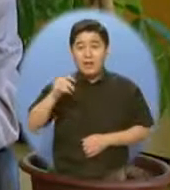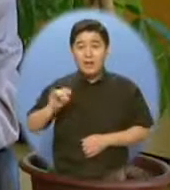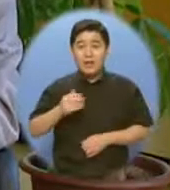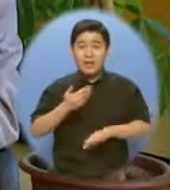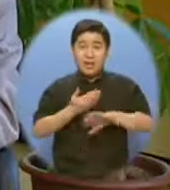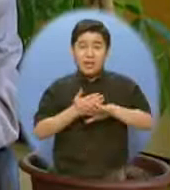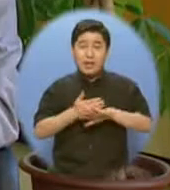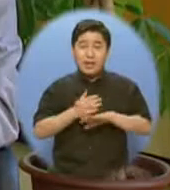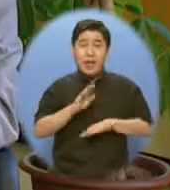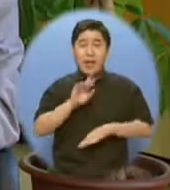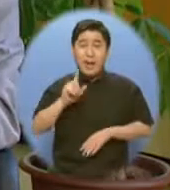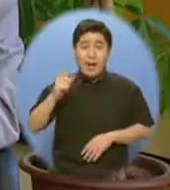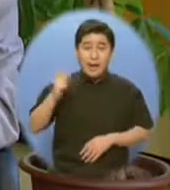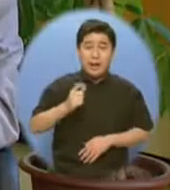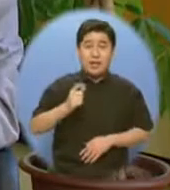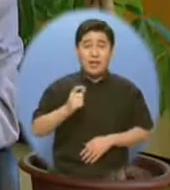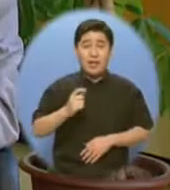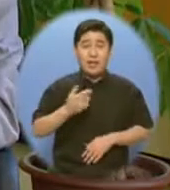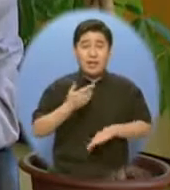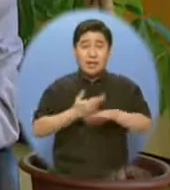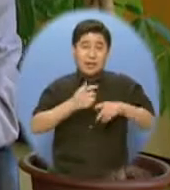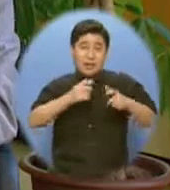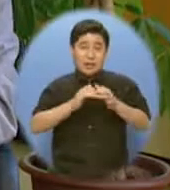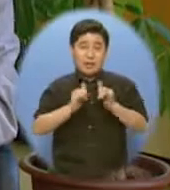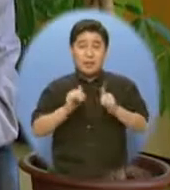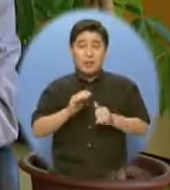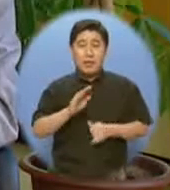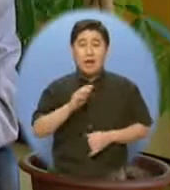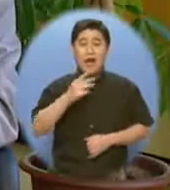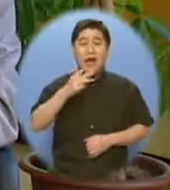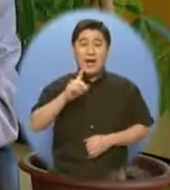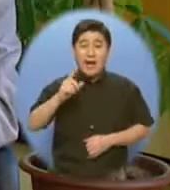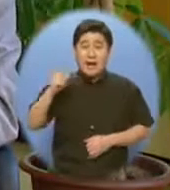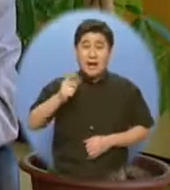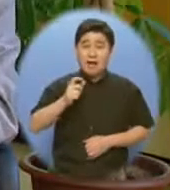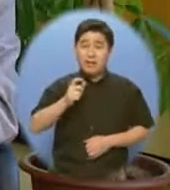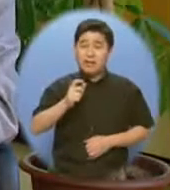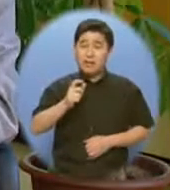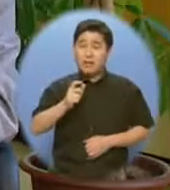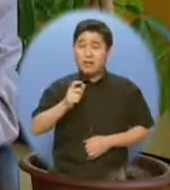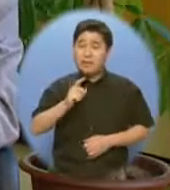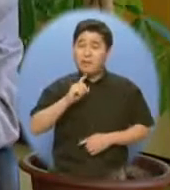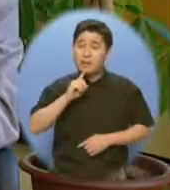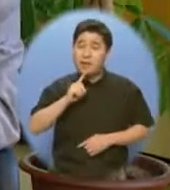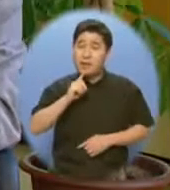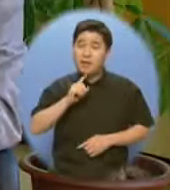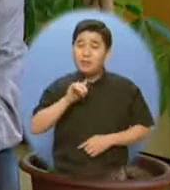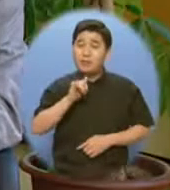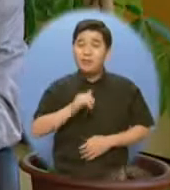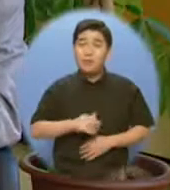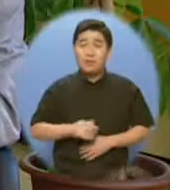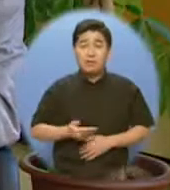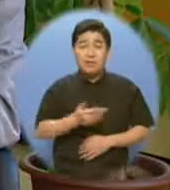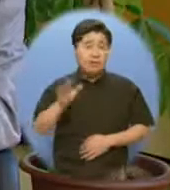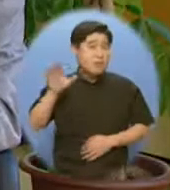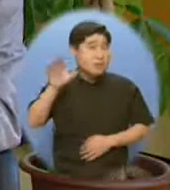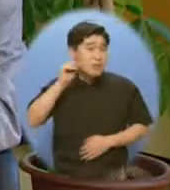해바라기, 또 다른 지역 사람은 해바라기 이런 그 발음을 하거든요. 여러분 들으실